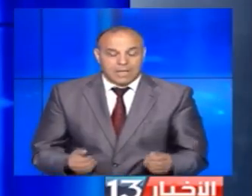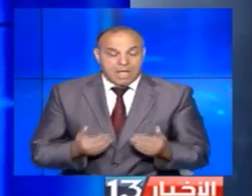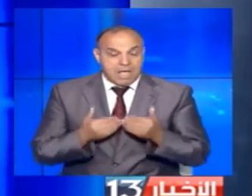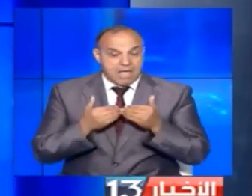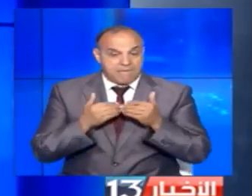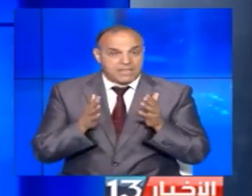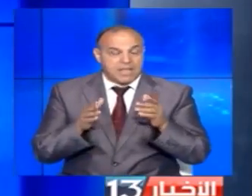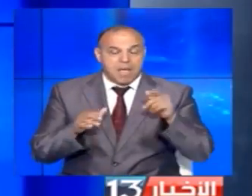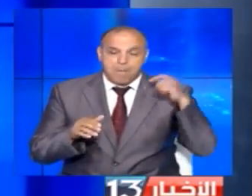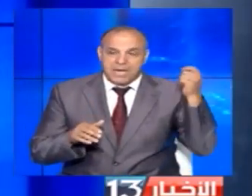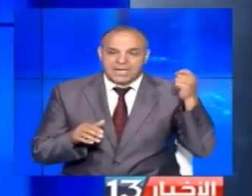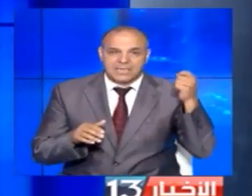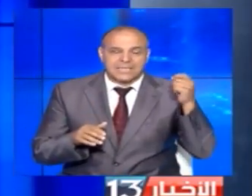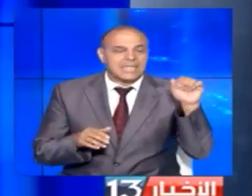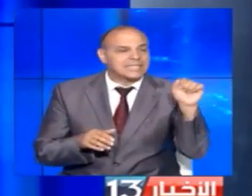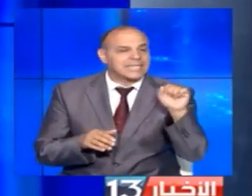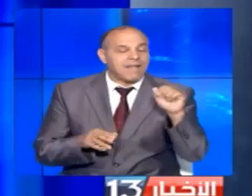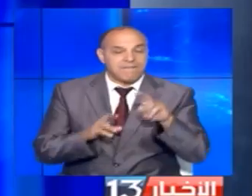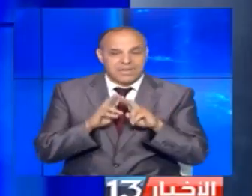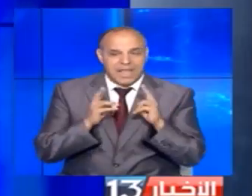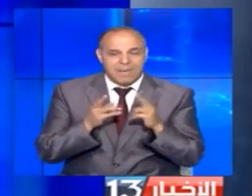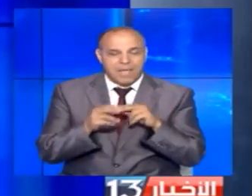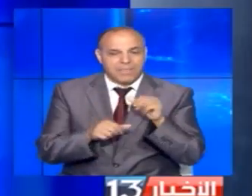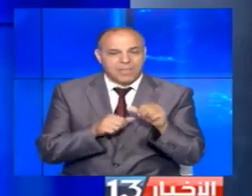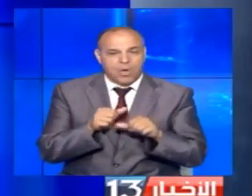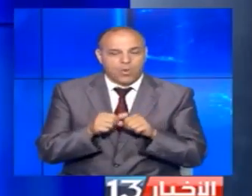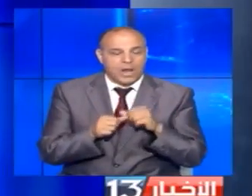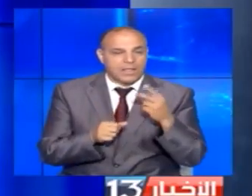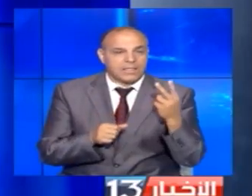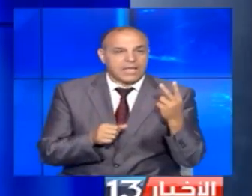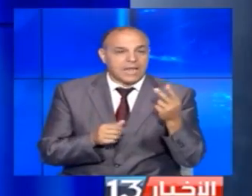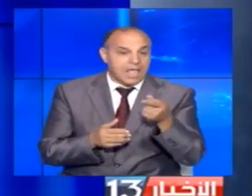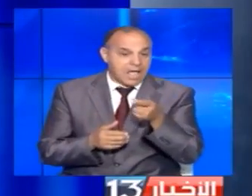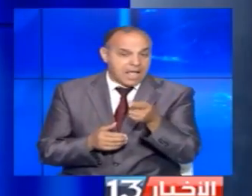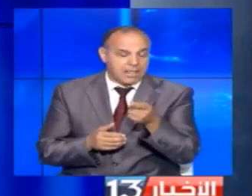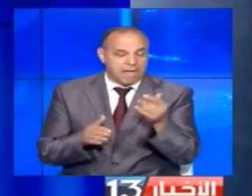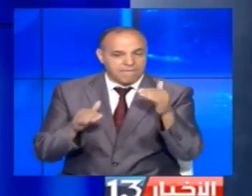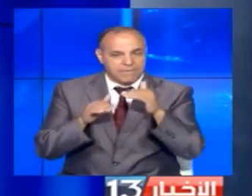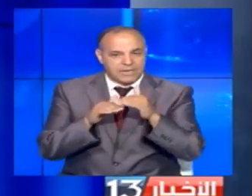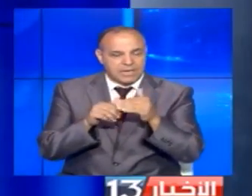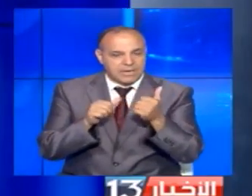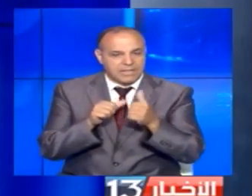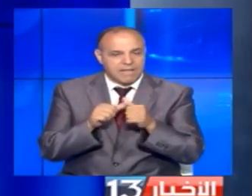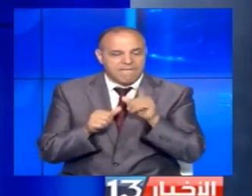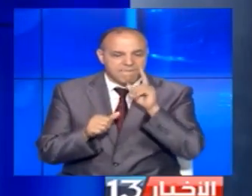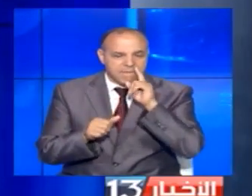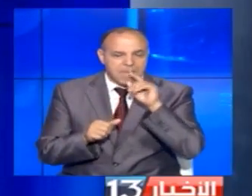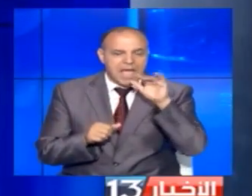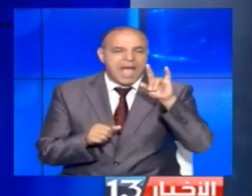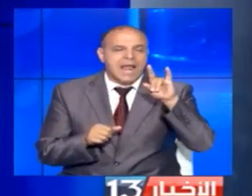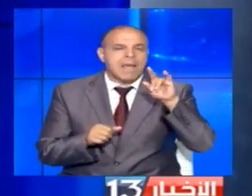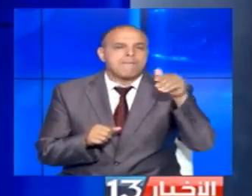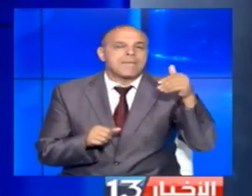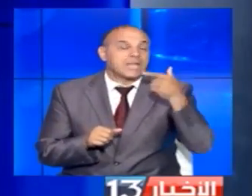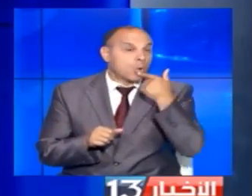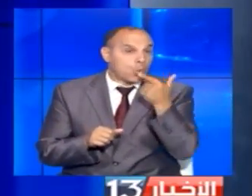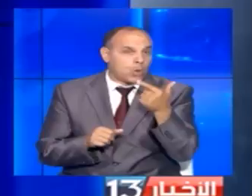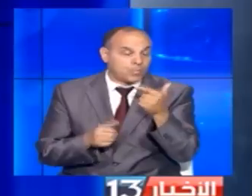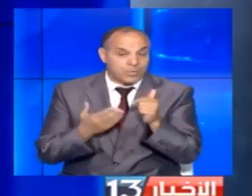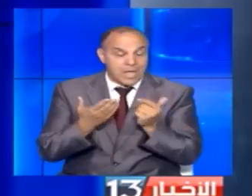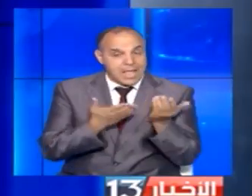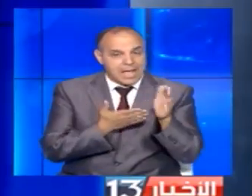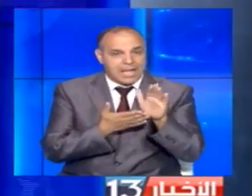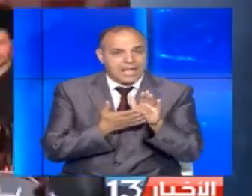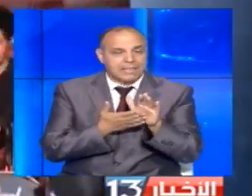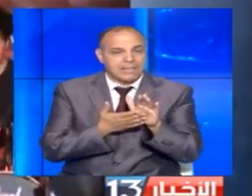افتتاح مهرجان سيليانا الدولي في دورته الثانية كان بسهرة أحيتها الفنانة هالة المالكي التي